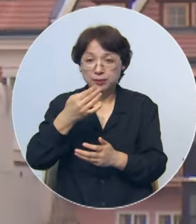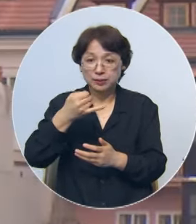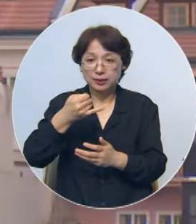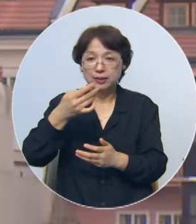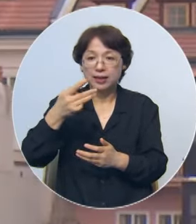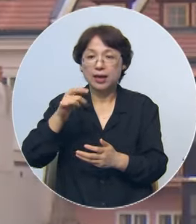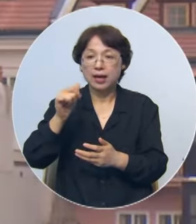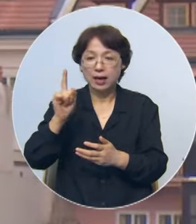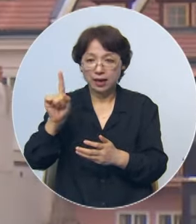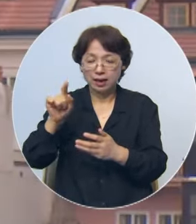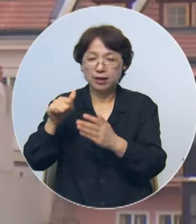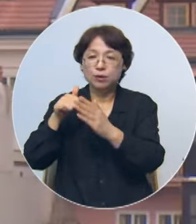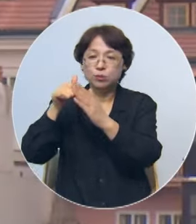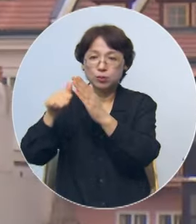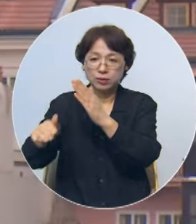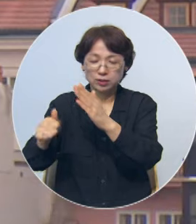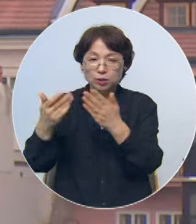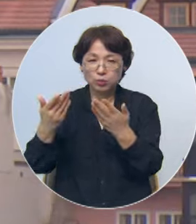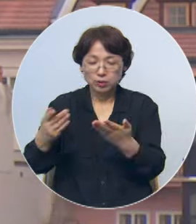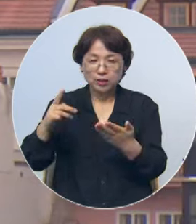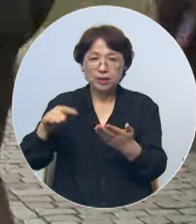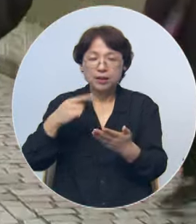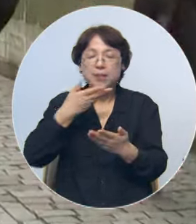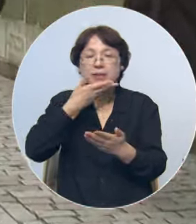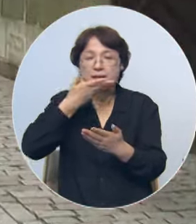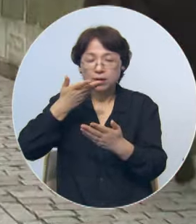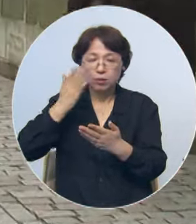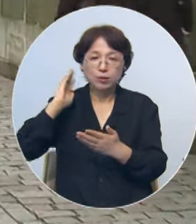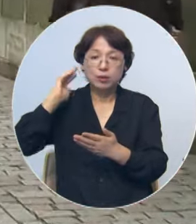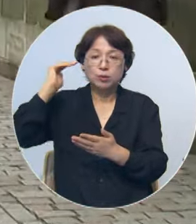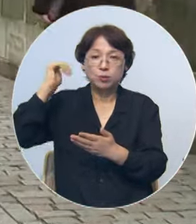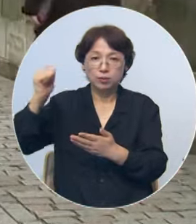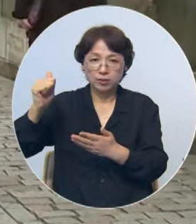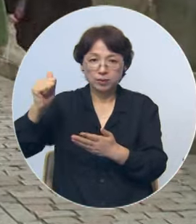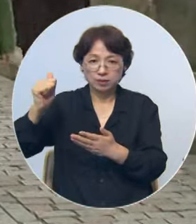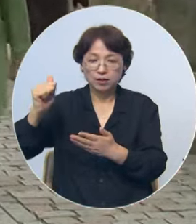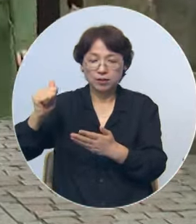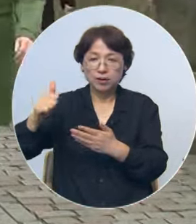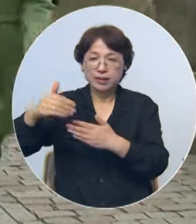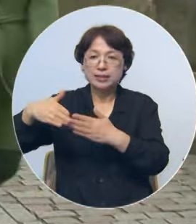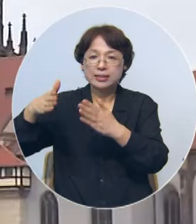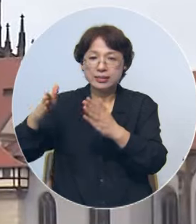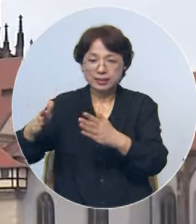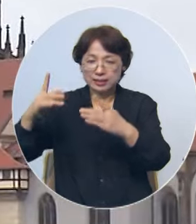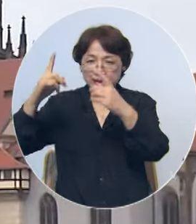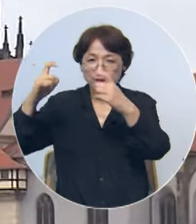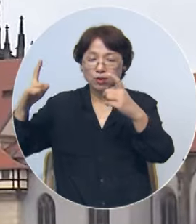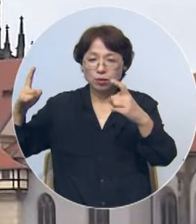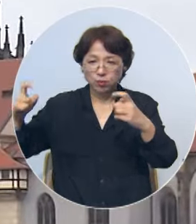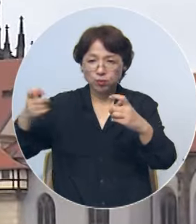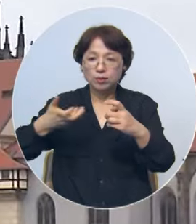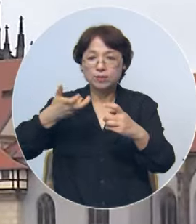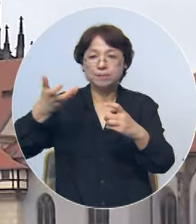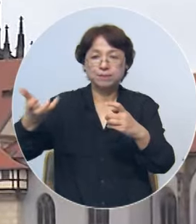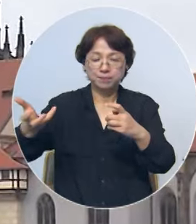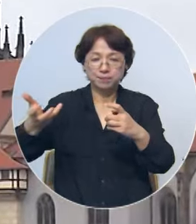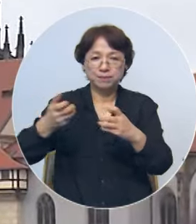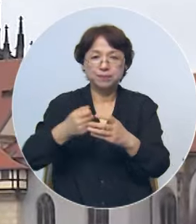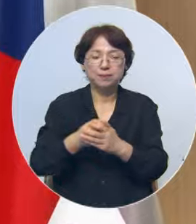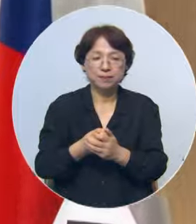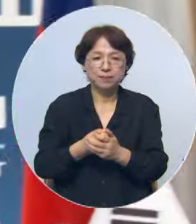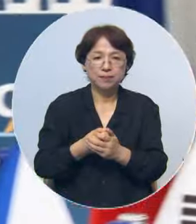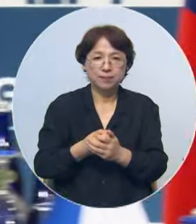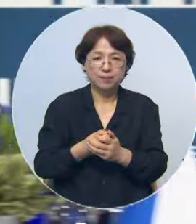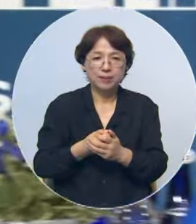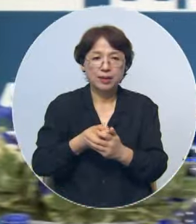잠시 휴식을 취한 윤 대통령은 체코 대통령 집무실이나 관저로 쓰이는 프라하성으로 이동합니다. 페트르 파벨